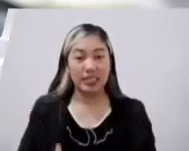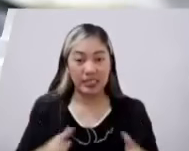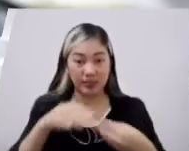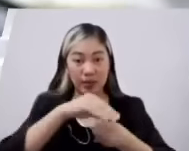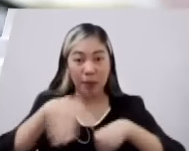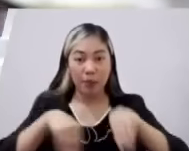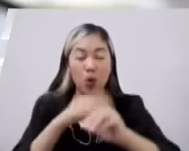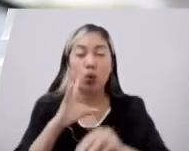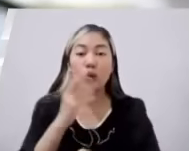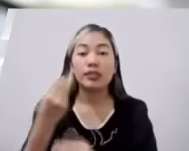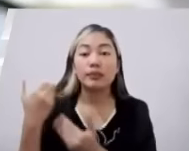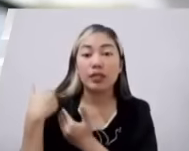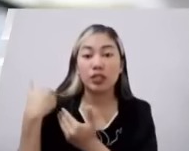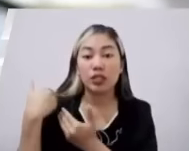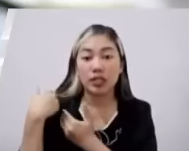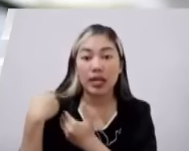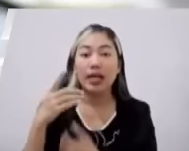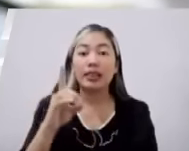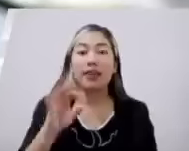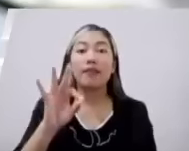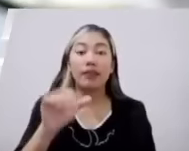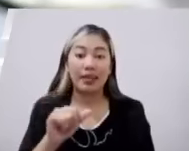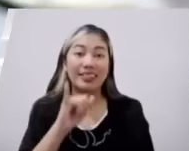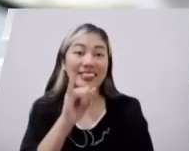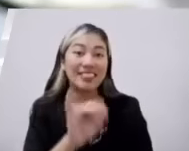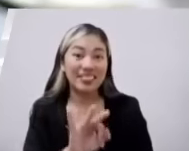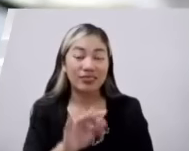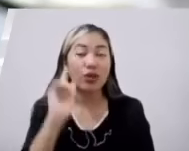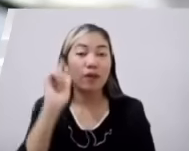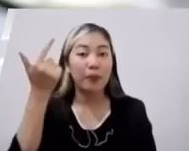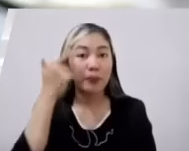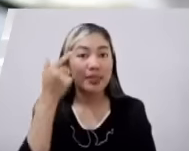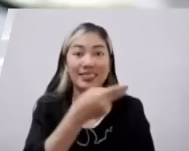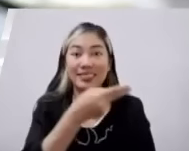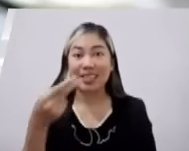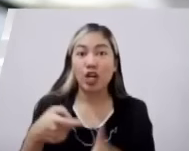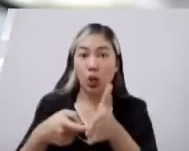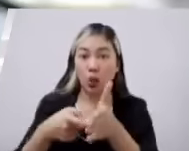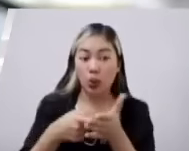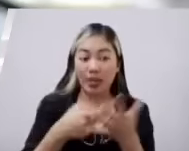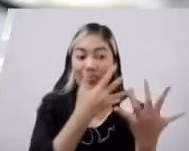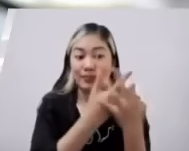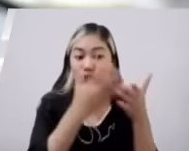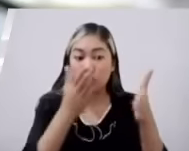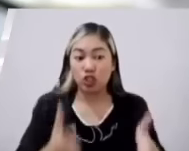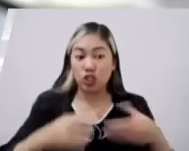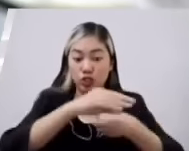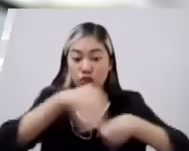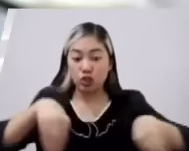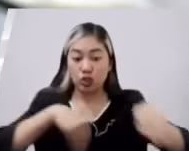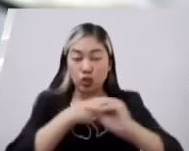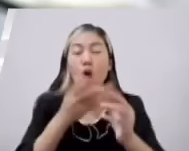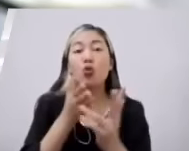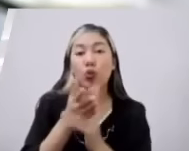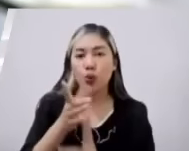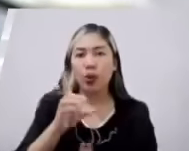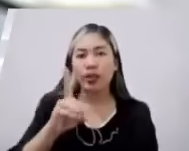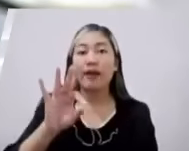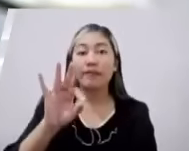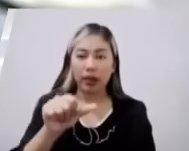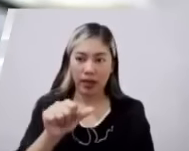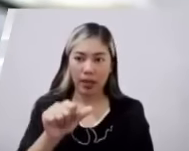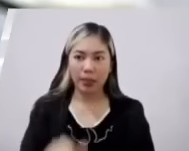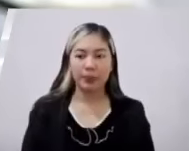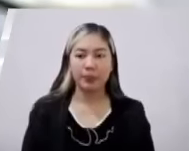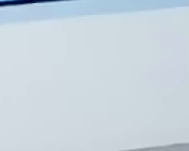Kung meron pong request ang Indonesian government, sa DFA po padadaanin yan. Rafi Tima nagbabalita para sa GMA Integrated